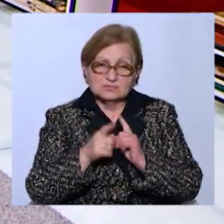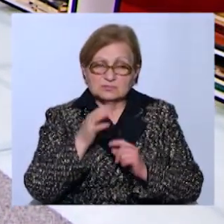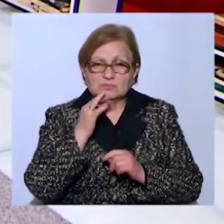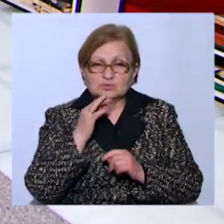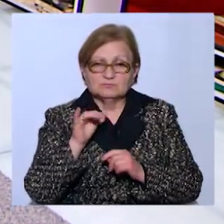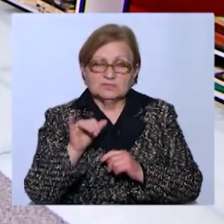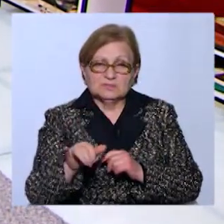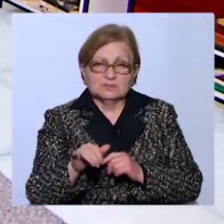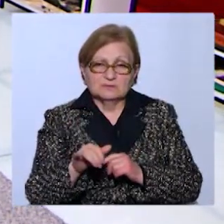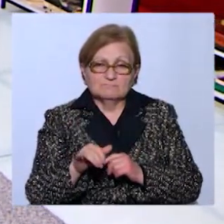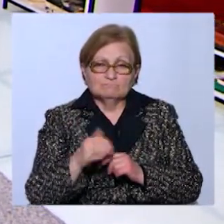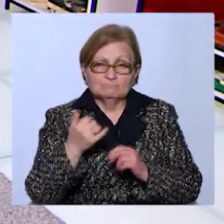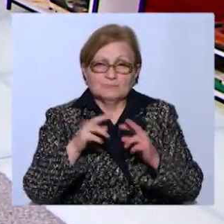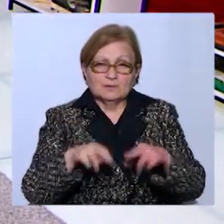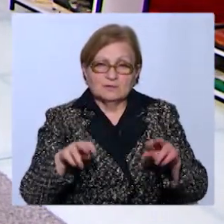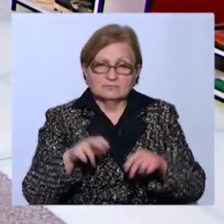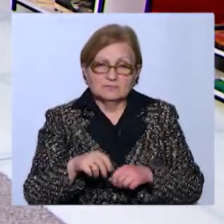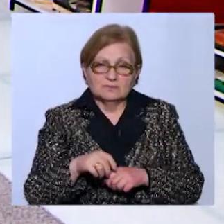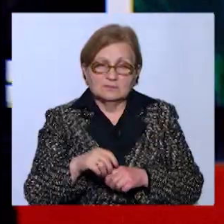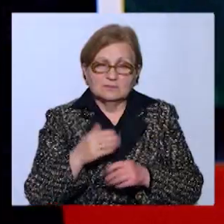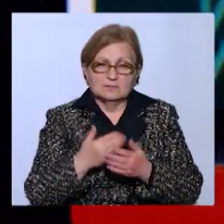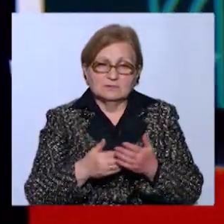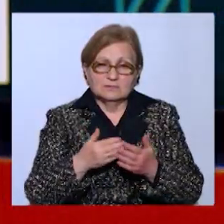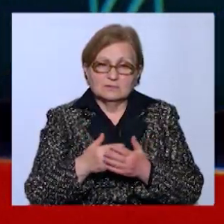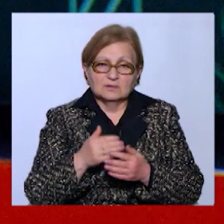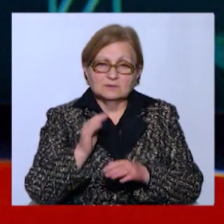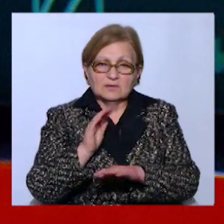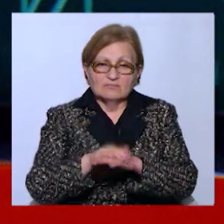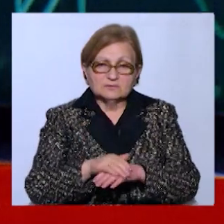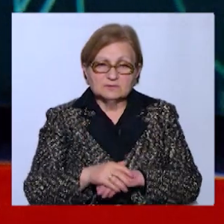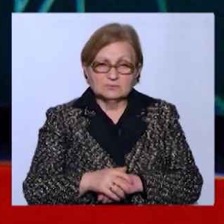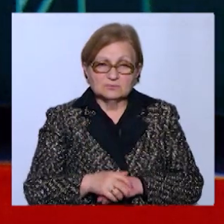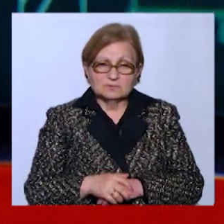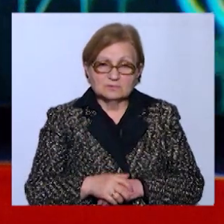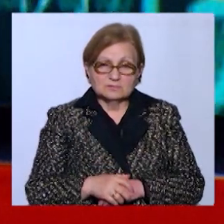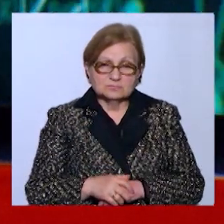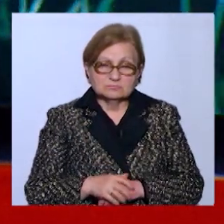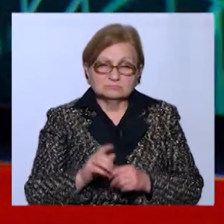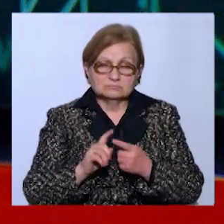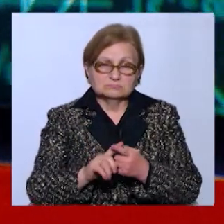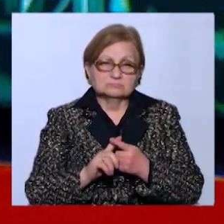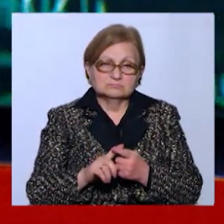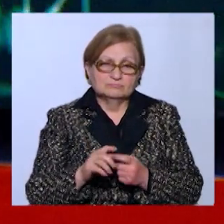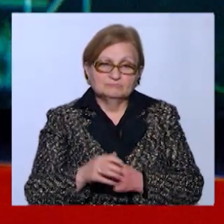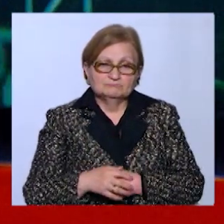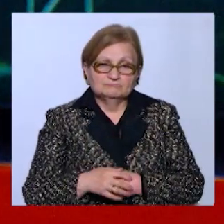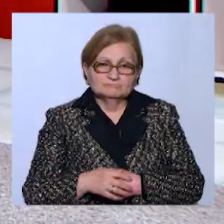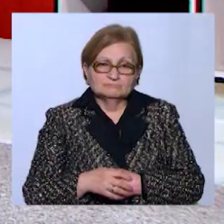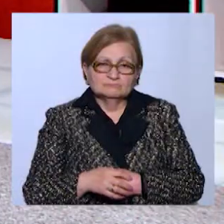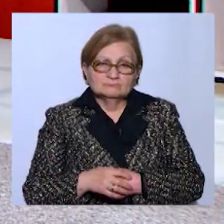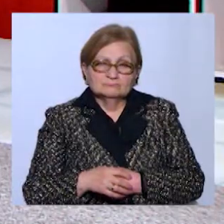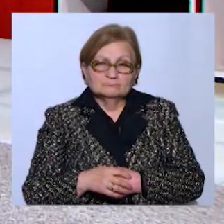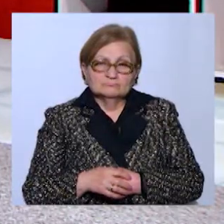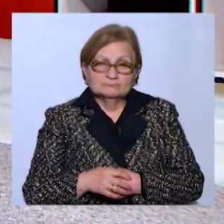შესაბამისად y-ი. მოდით განვიხილოთ ესეთი მაგალითი, დავადგინოთ აი დამოკიდებულებები. აი აქ მაქვს სლაიდზე